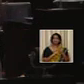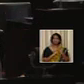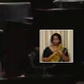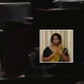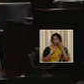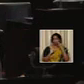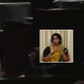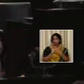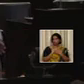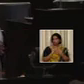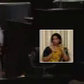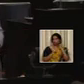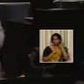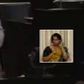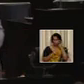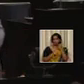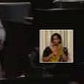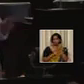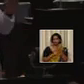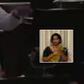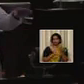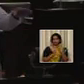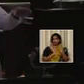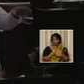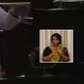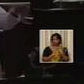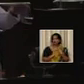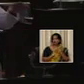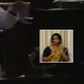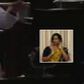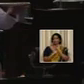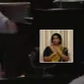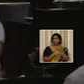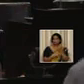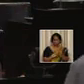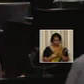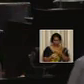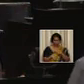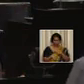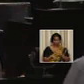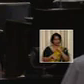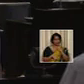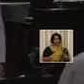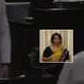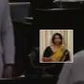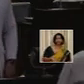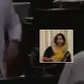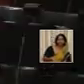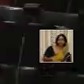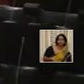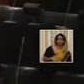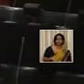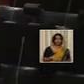මේ සම්බන්ධව දැනුවත් වීමක් ඇති. මේ සම්බන්ධව රටට යම් ප්‍රකාශයක් කරොත් හොඳයි කියන එක මම මේ වෙලාවේ මතක් කරනවා. ජයසේකර ජයසේකර